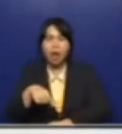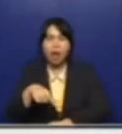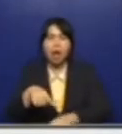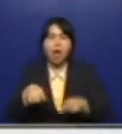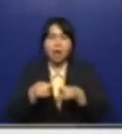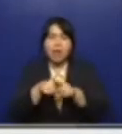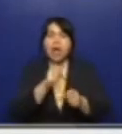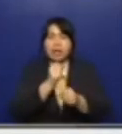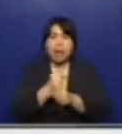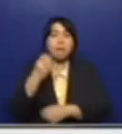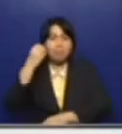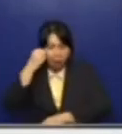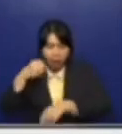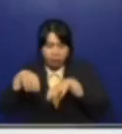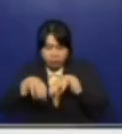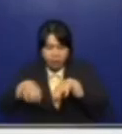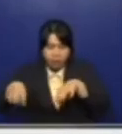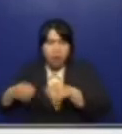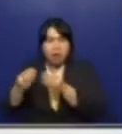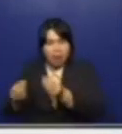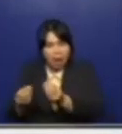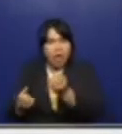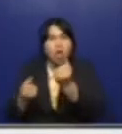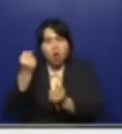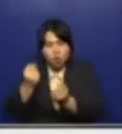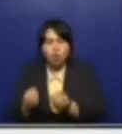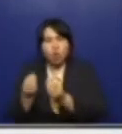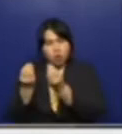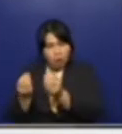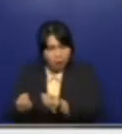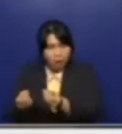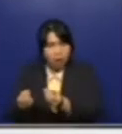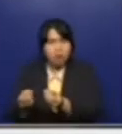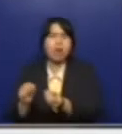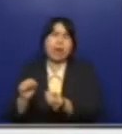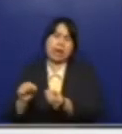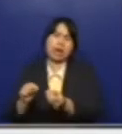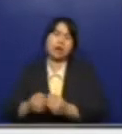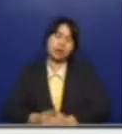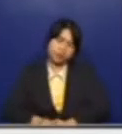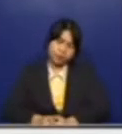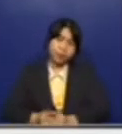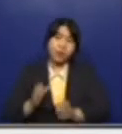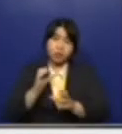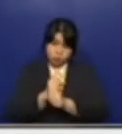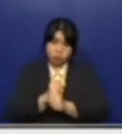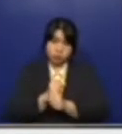สร้างบ้านให้อยู่มีรถให้อยู่สรุปแล้ว